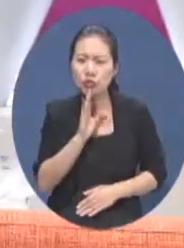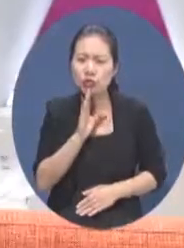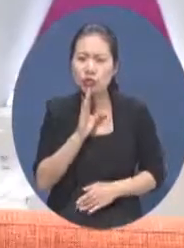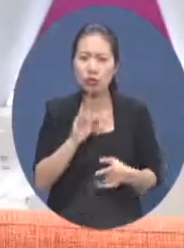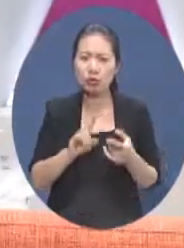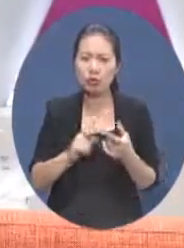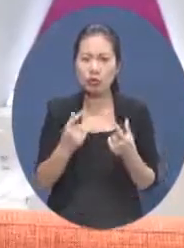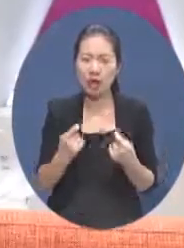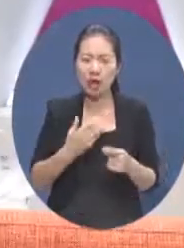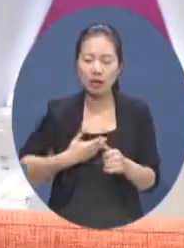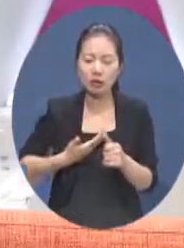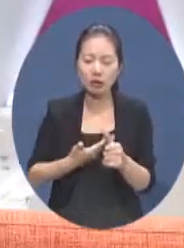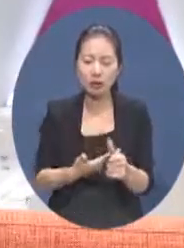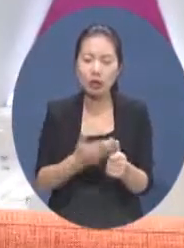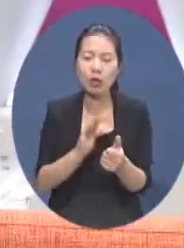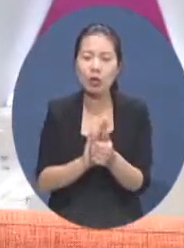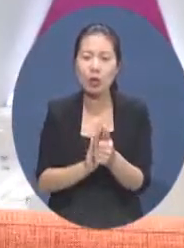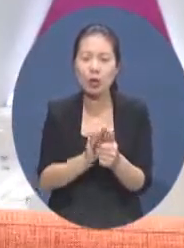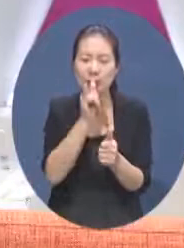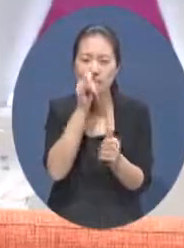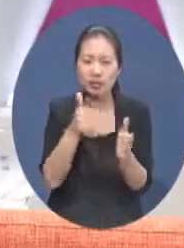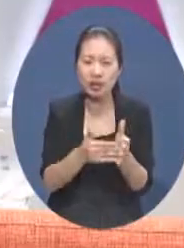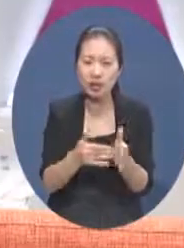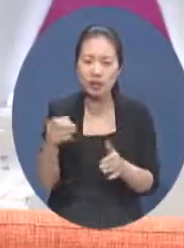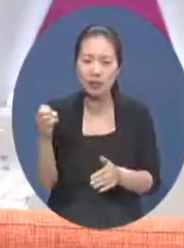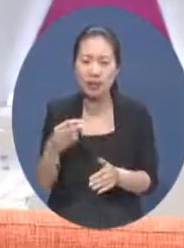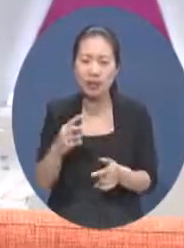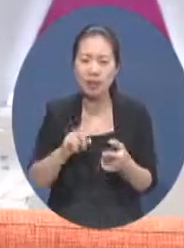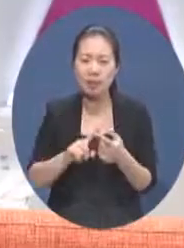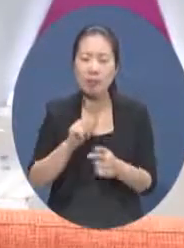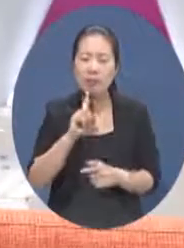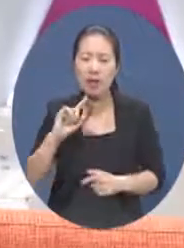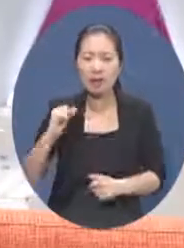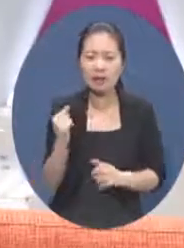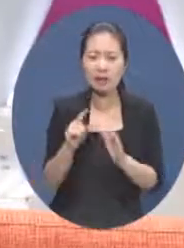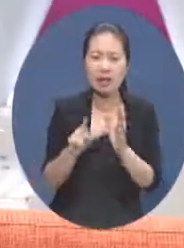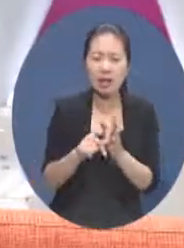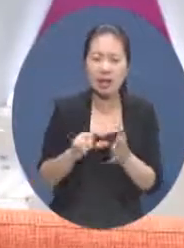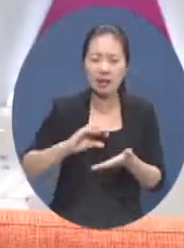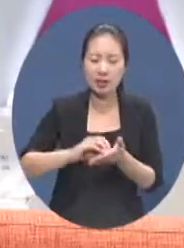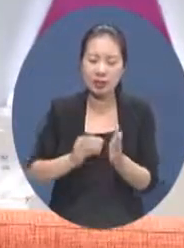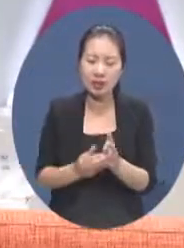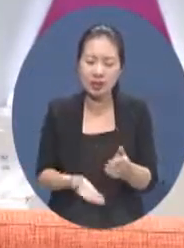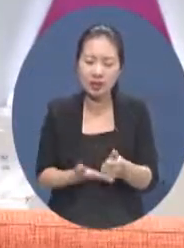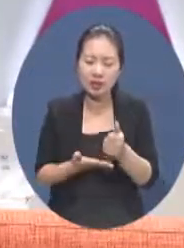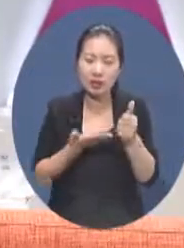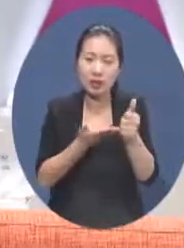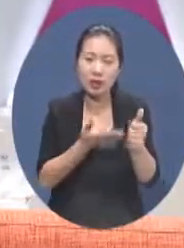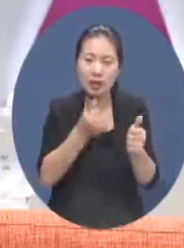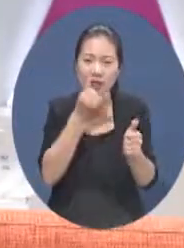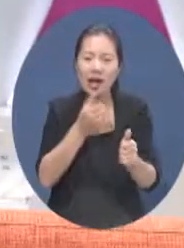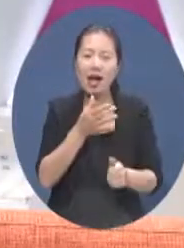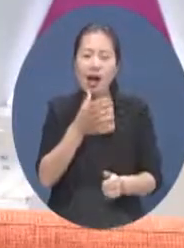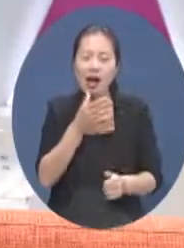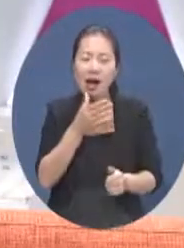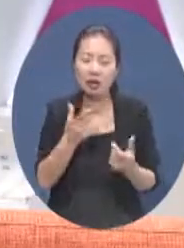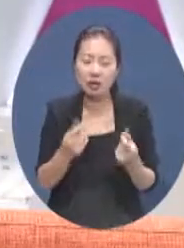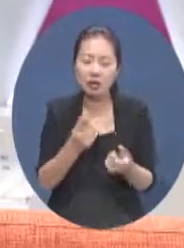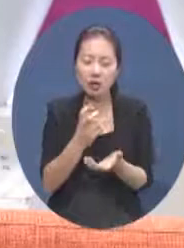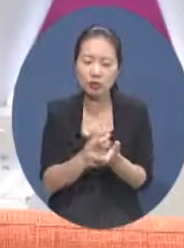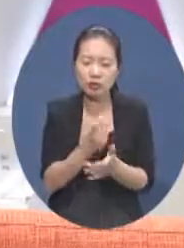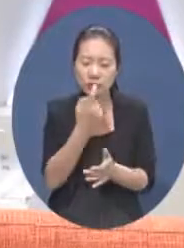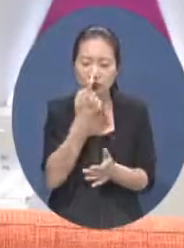진지하구나라고 알게 해주는 거는 아이한테 도움이 되고요. 또 아이가 그 말을 들었을 때는 우리가 또 적절히 칭찬해주면서 아이가 아, 이렇게 규칙을